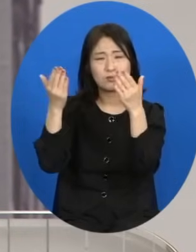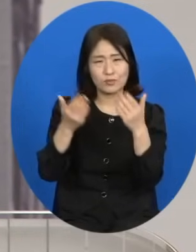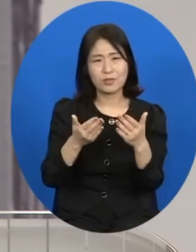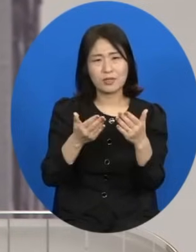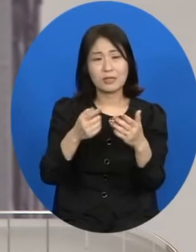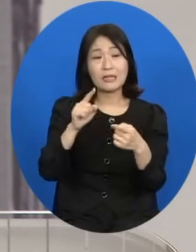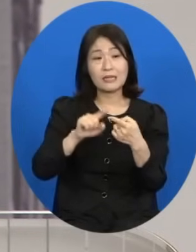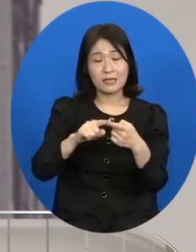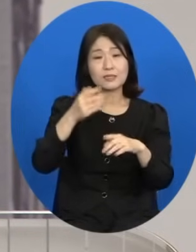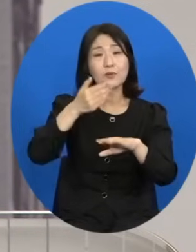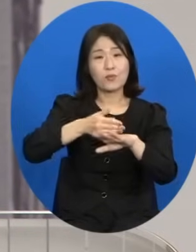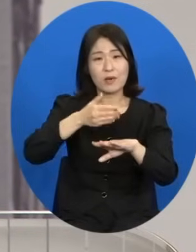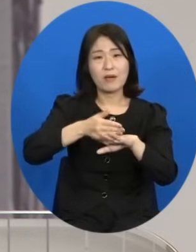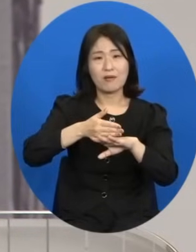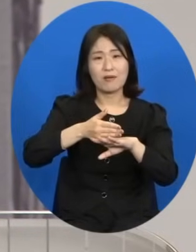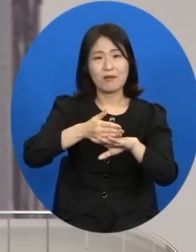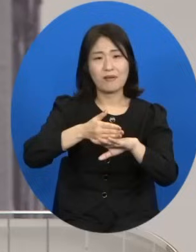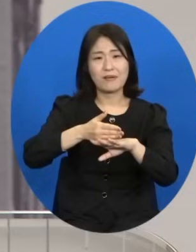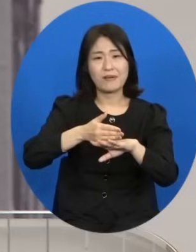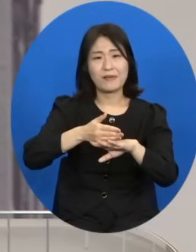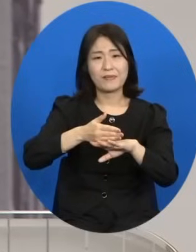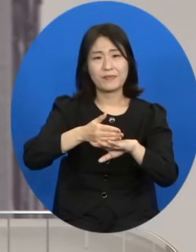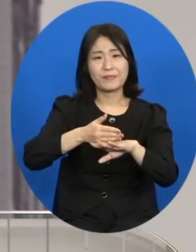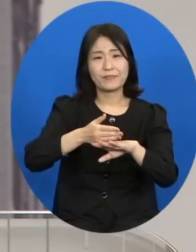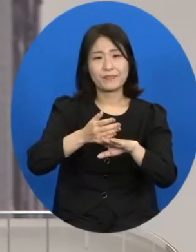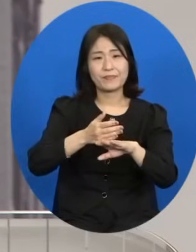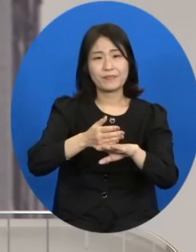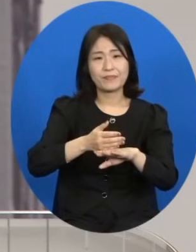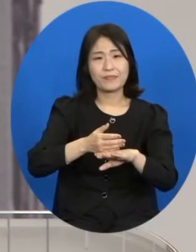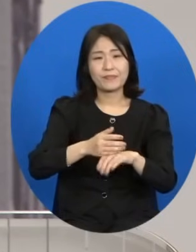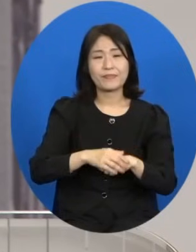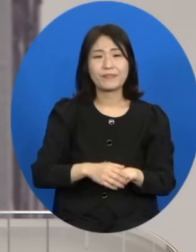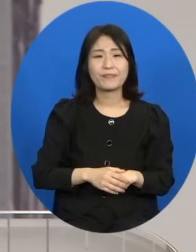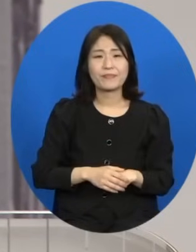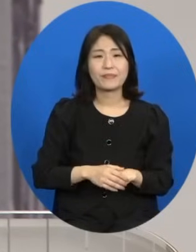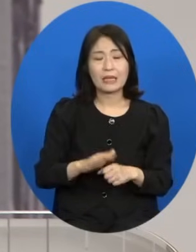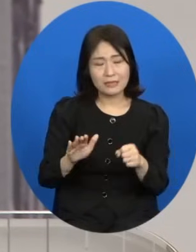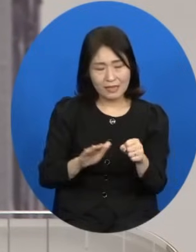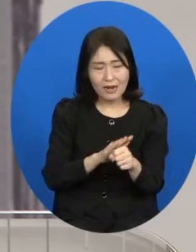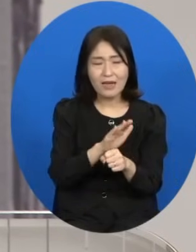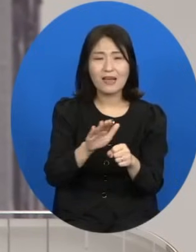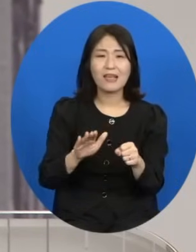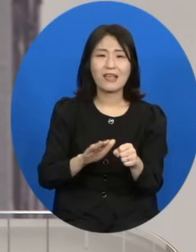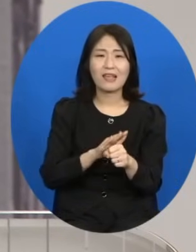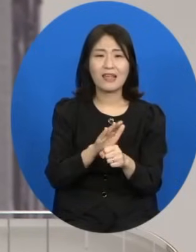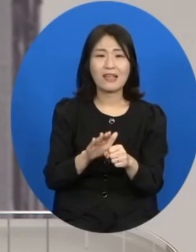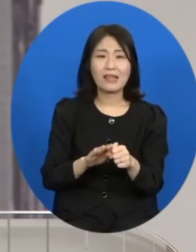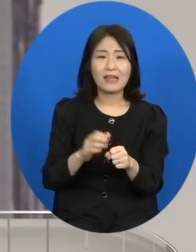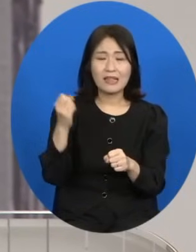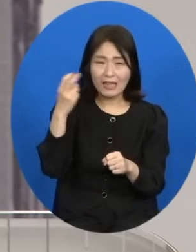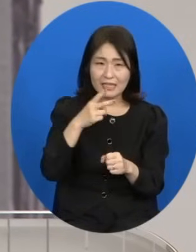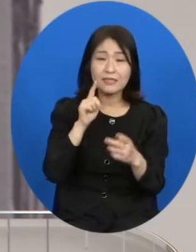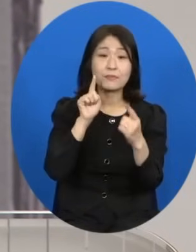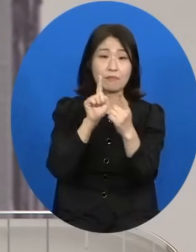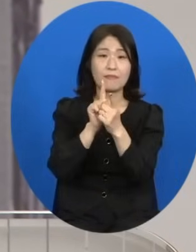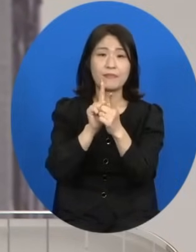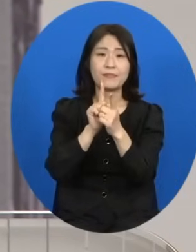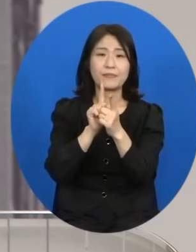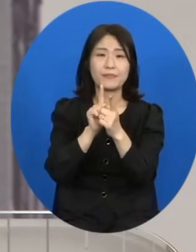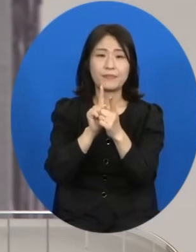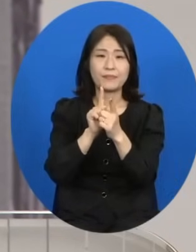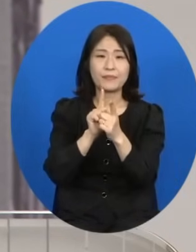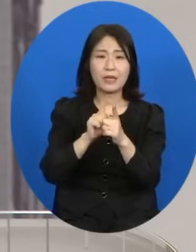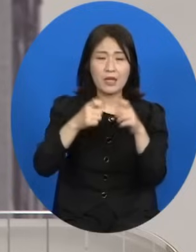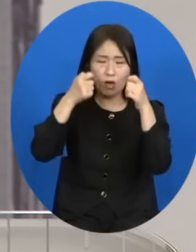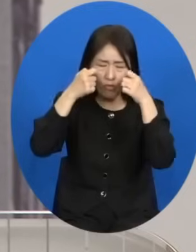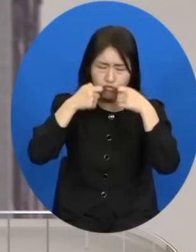얼마나 선교를 잘하고 계시지 몰라 너무나 고마워 도와줘서 사랑해 다시 만나